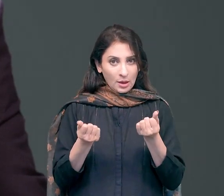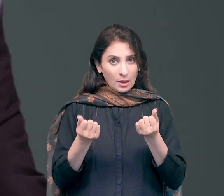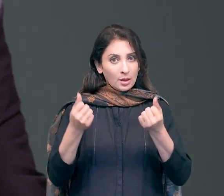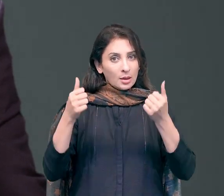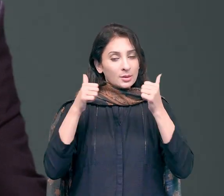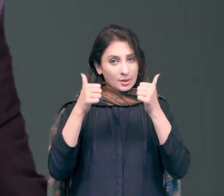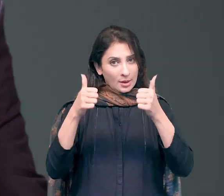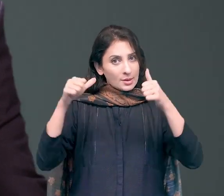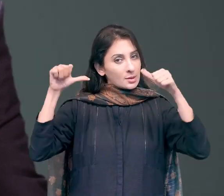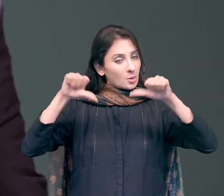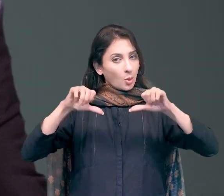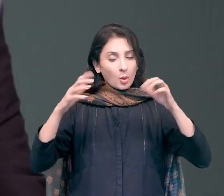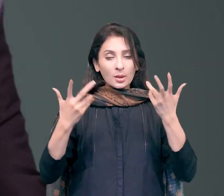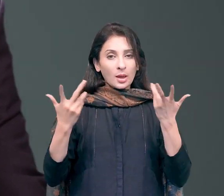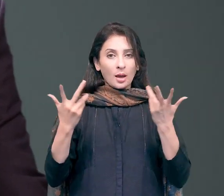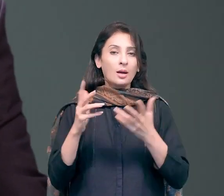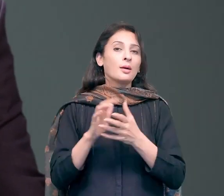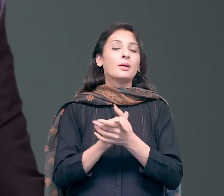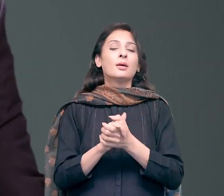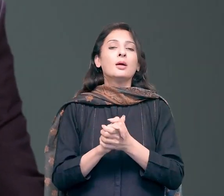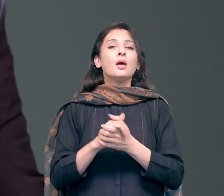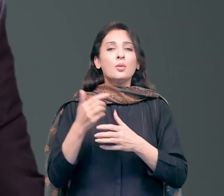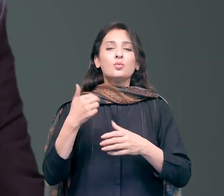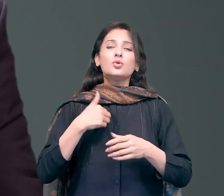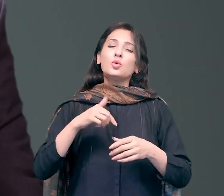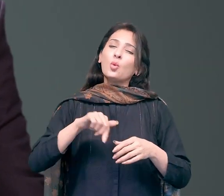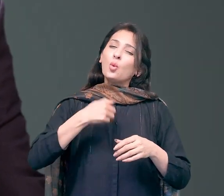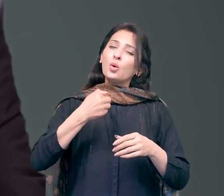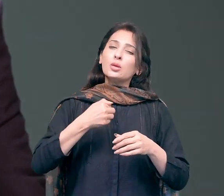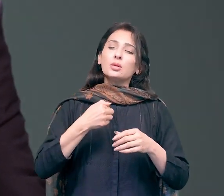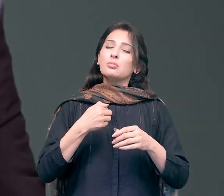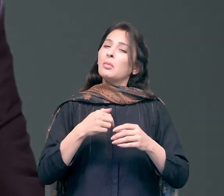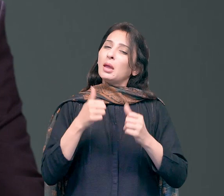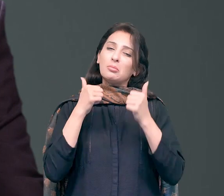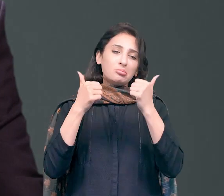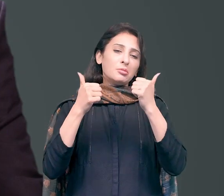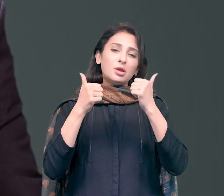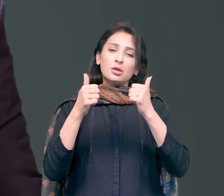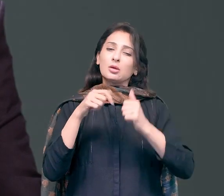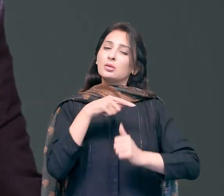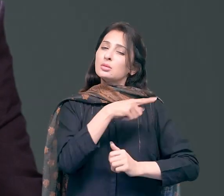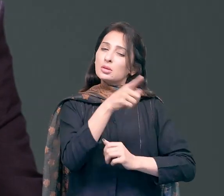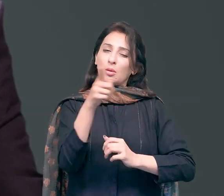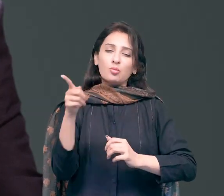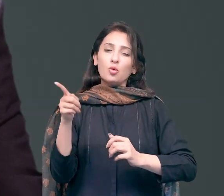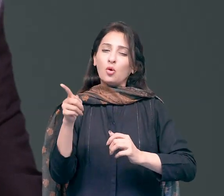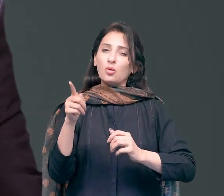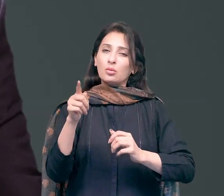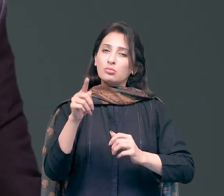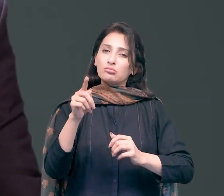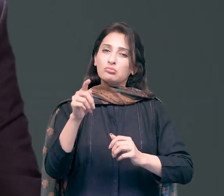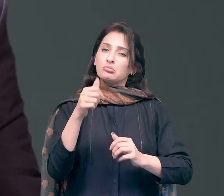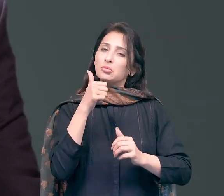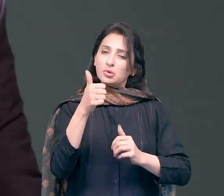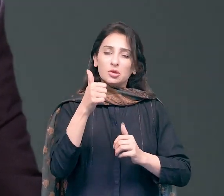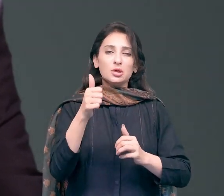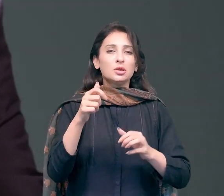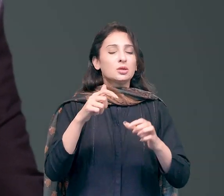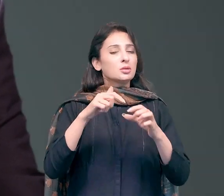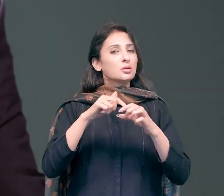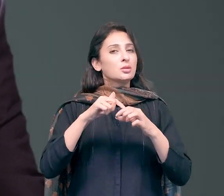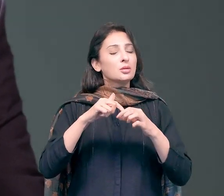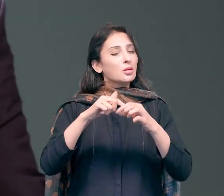کوئی اعتراض نہیں ہے کہ یہ سوال اٹھانا چاہیے تاریخ کے حوالے سے، مگر جب اس